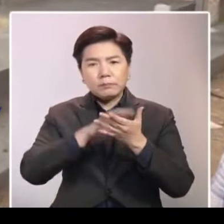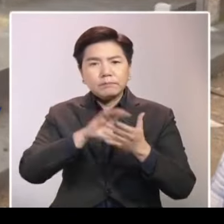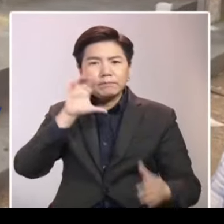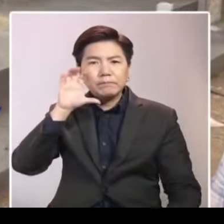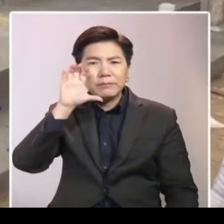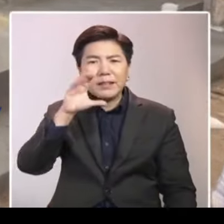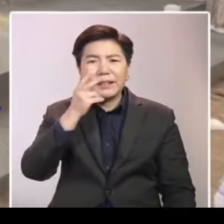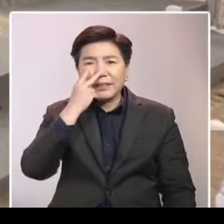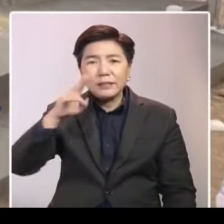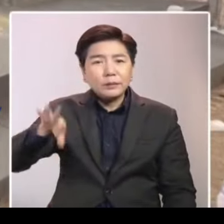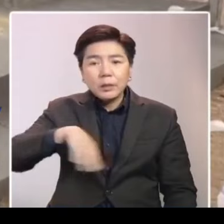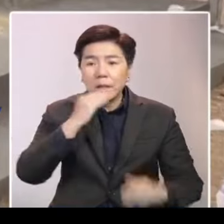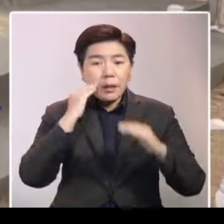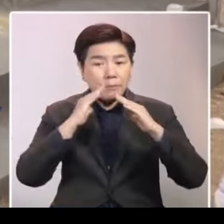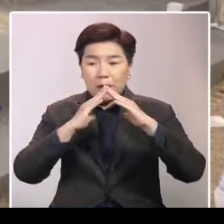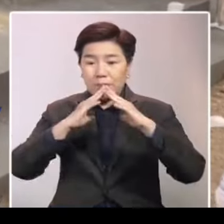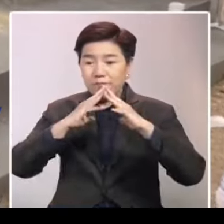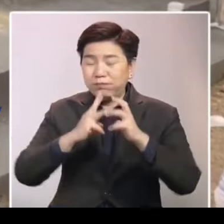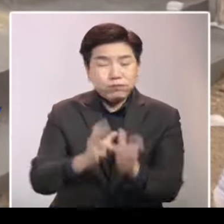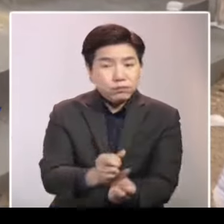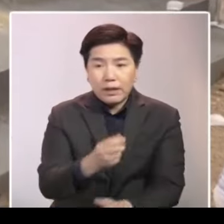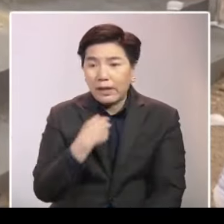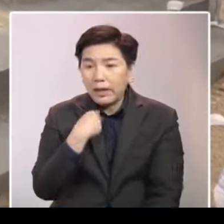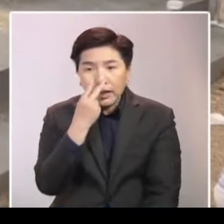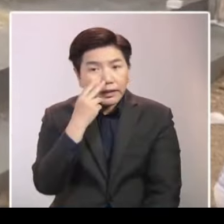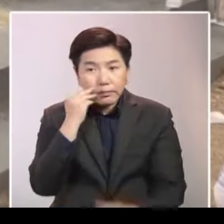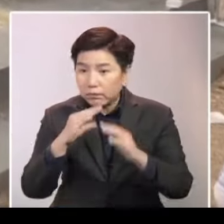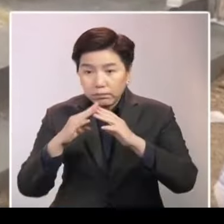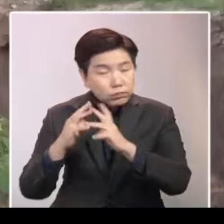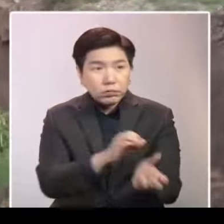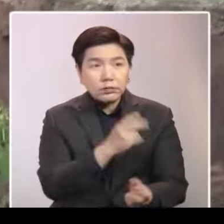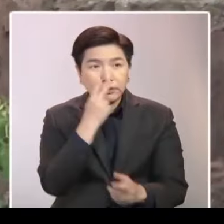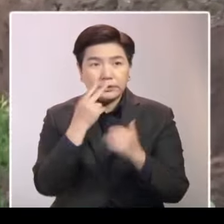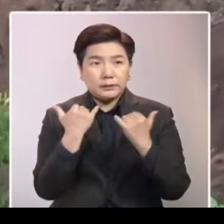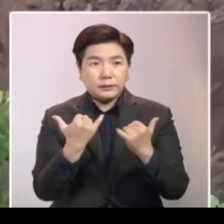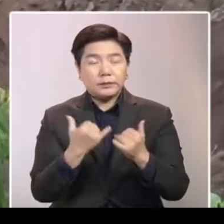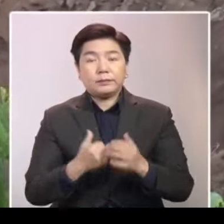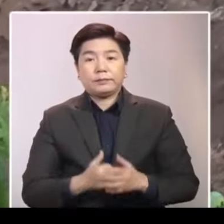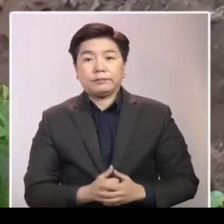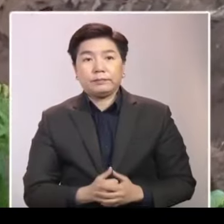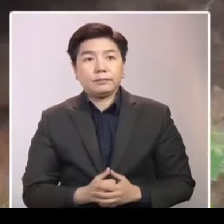ซเชียลนะคะที่ว่าหายลงไปกับน้ำต่อหน้าต่อตาเลยนะคะ